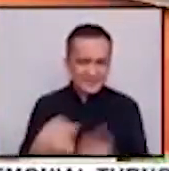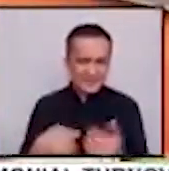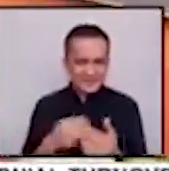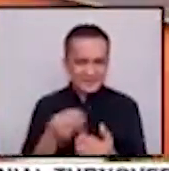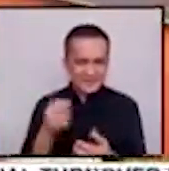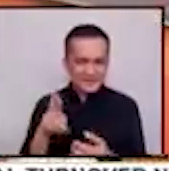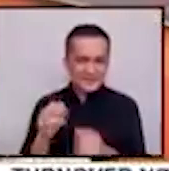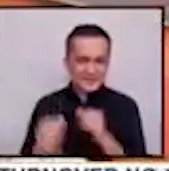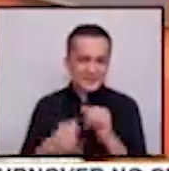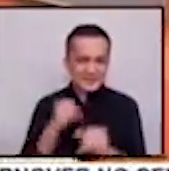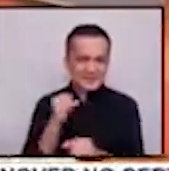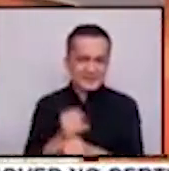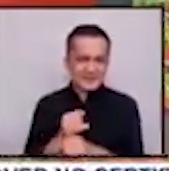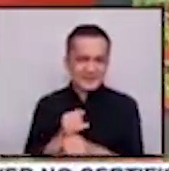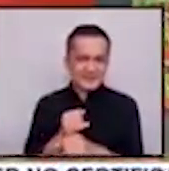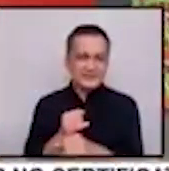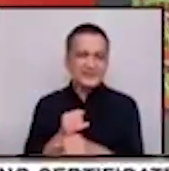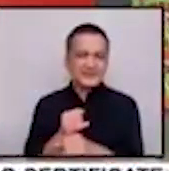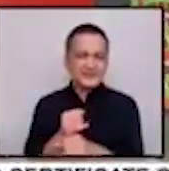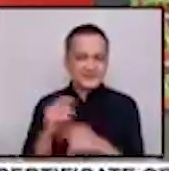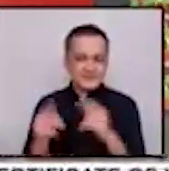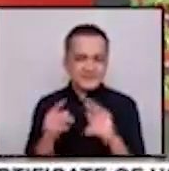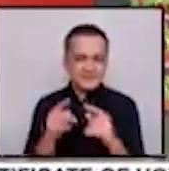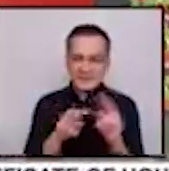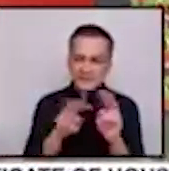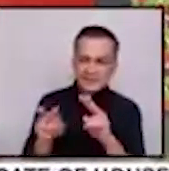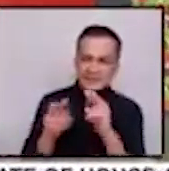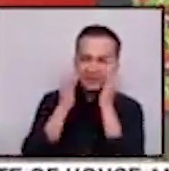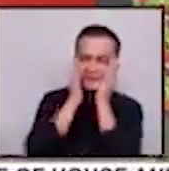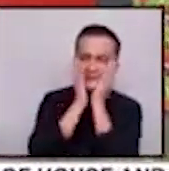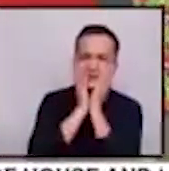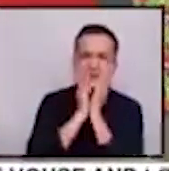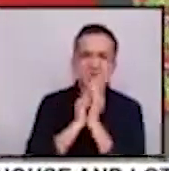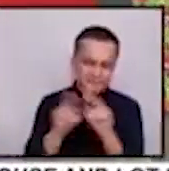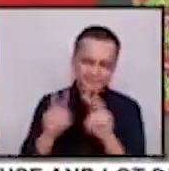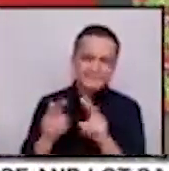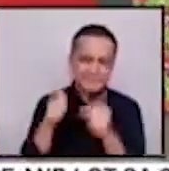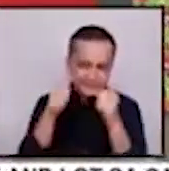International people are really looking forward to.